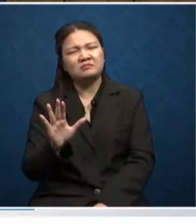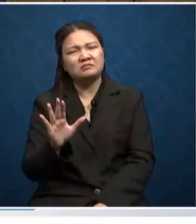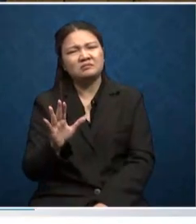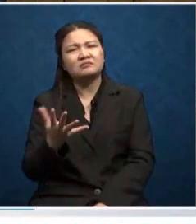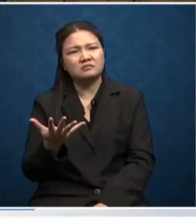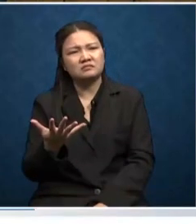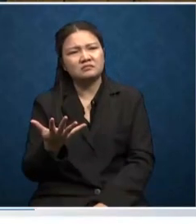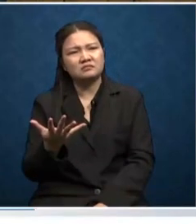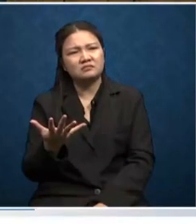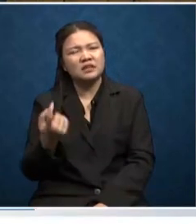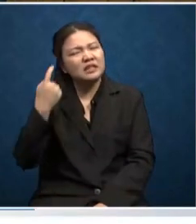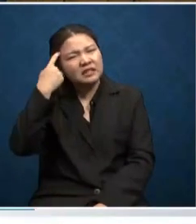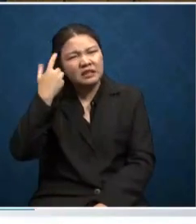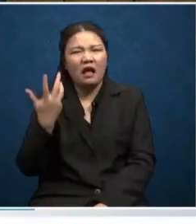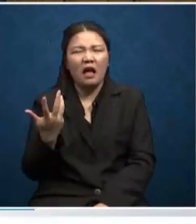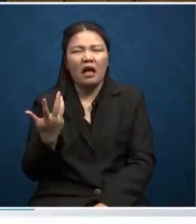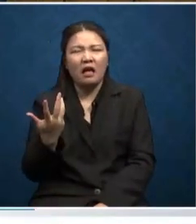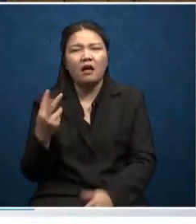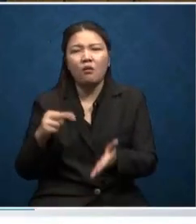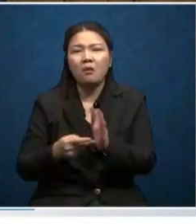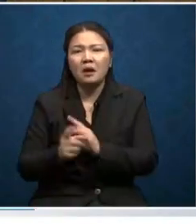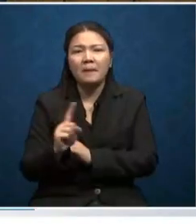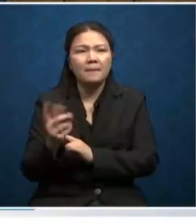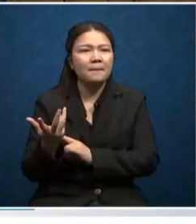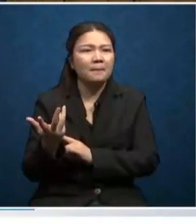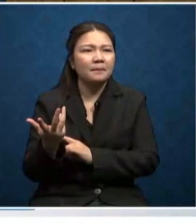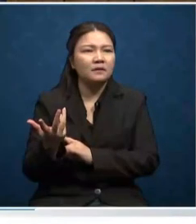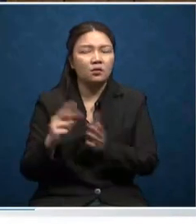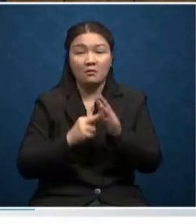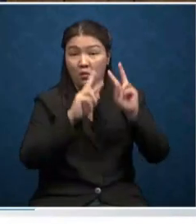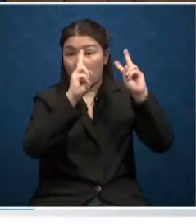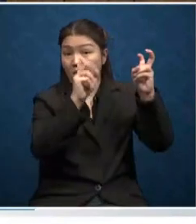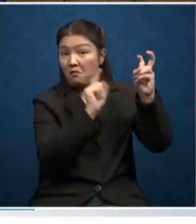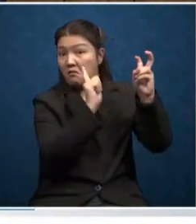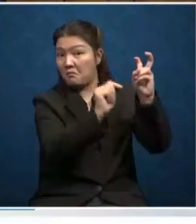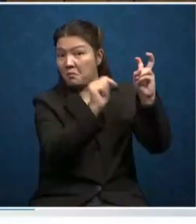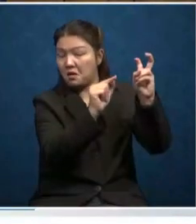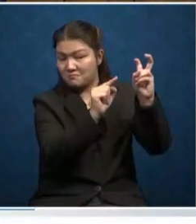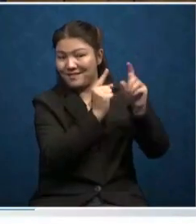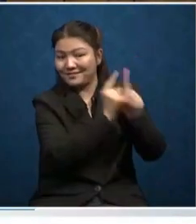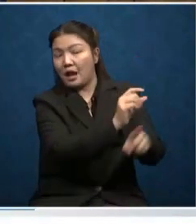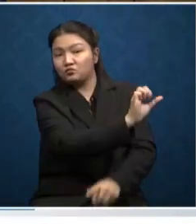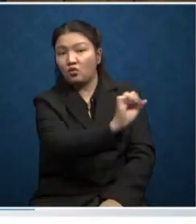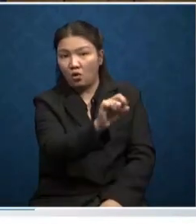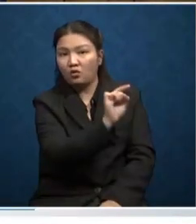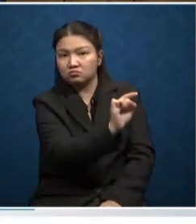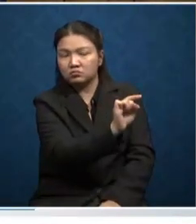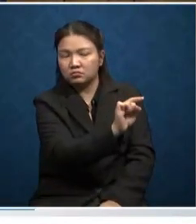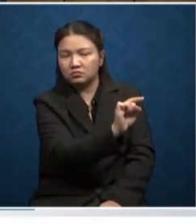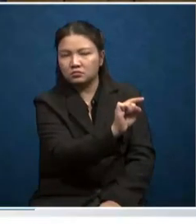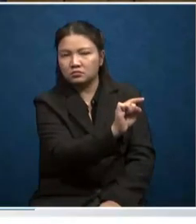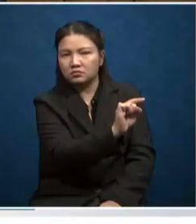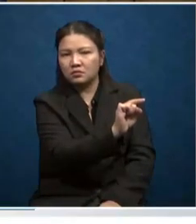การอย่างใดอย่างหนึ่งที่ทำให้หลักการที่มาจากร่างของสภาผู้ทราษฎร